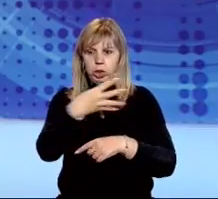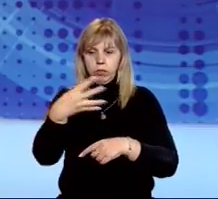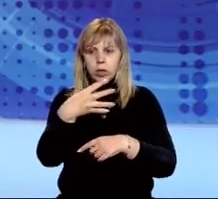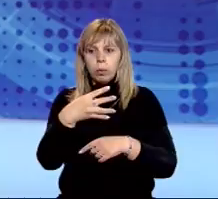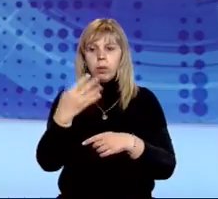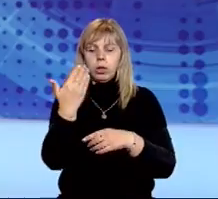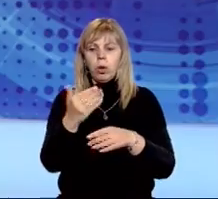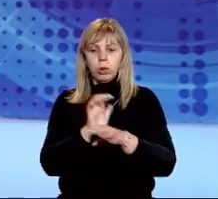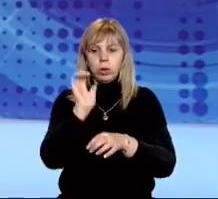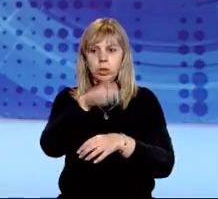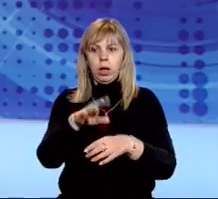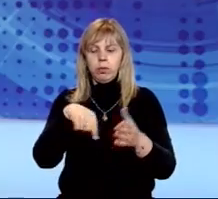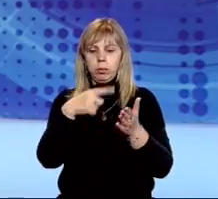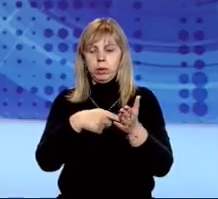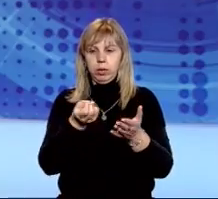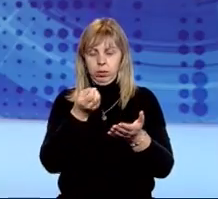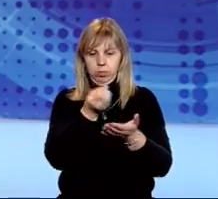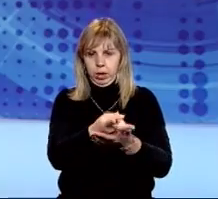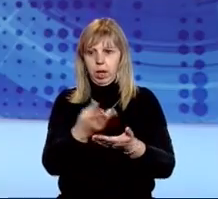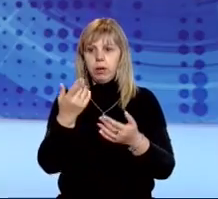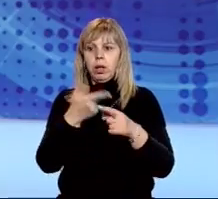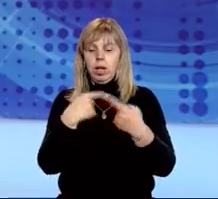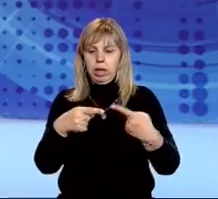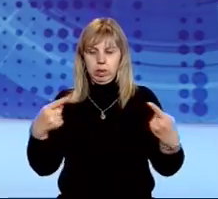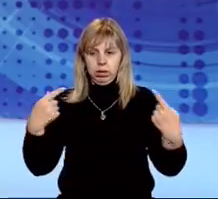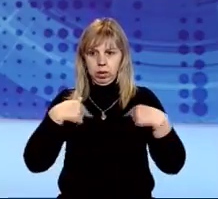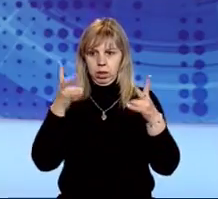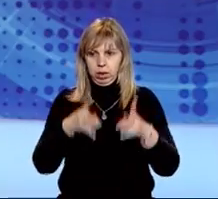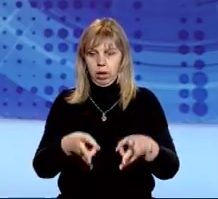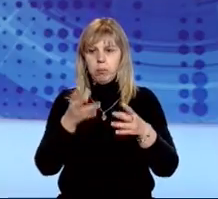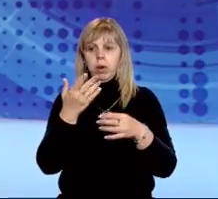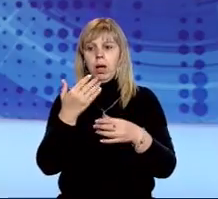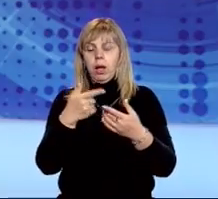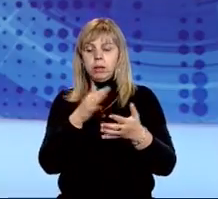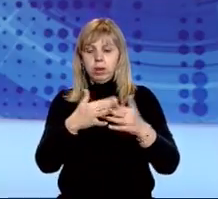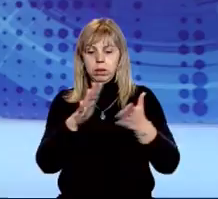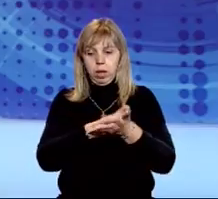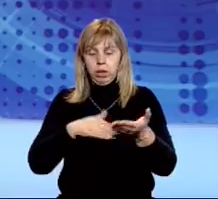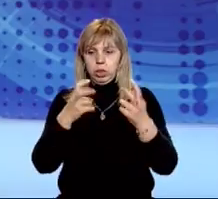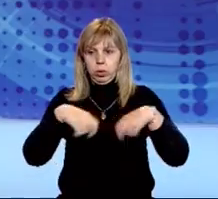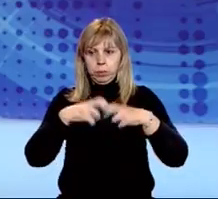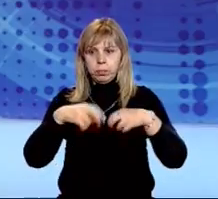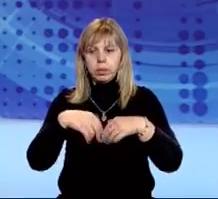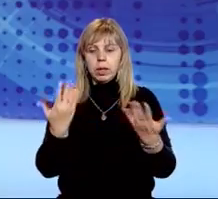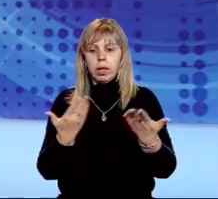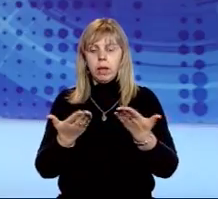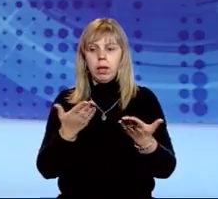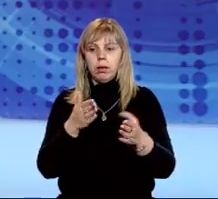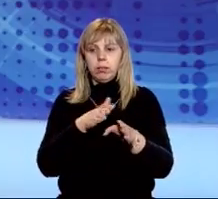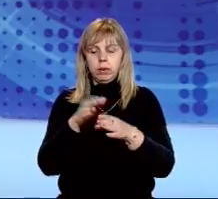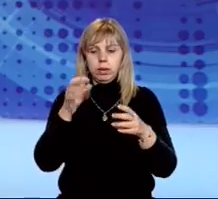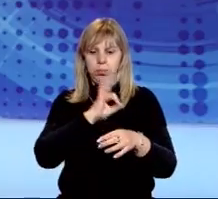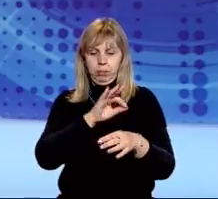поверху. Його доставили у місцеву лікарню із травмами різного ступеня тяжкості. Наразі триває подальше досудове розслідування, яке здійснюють